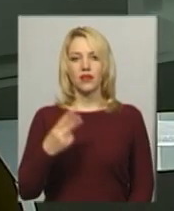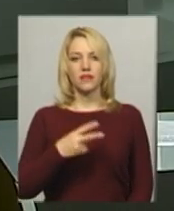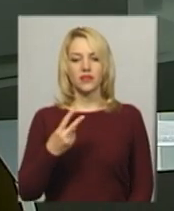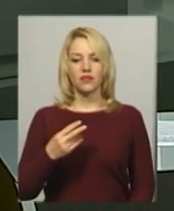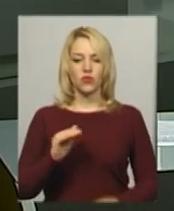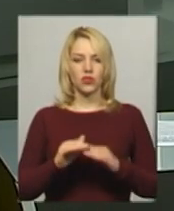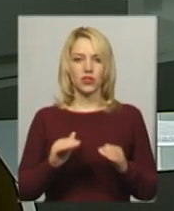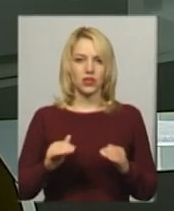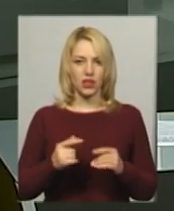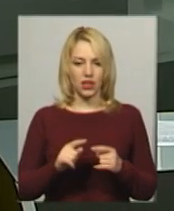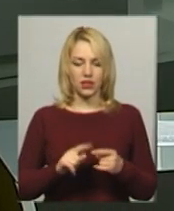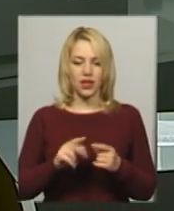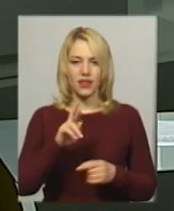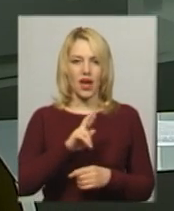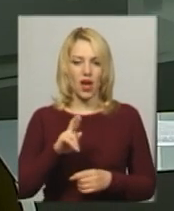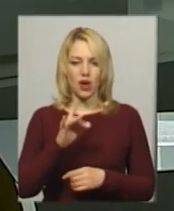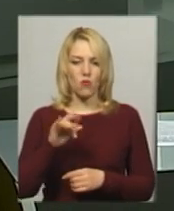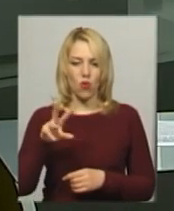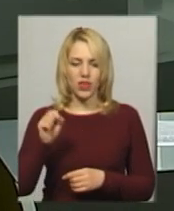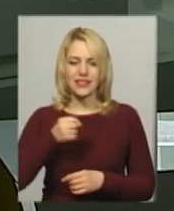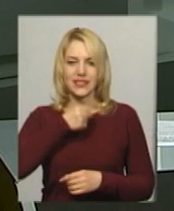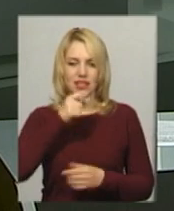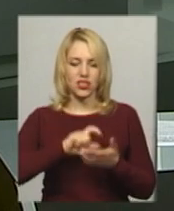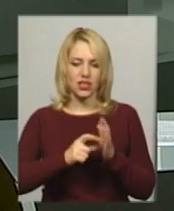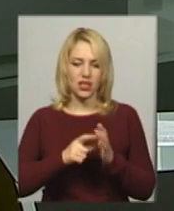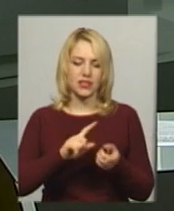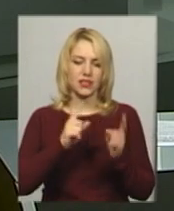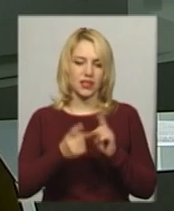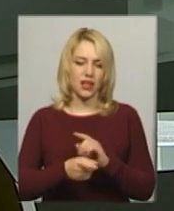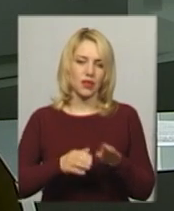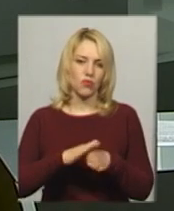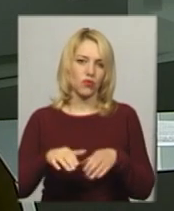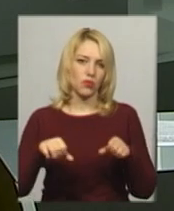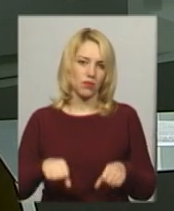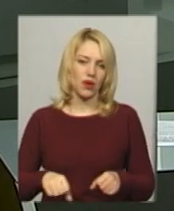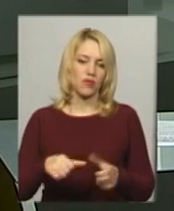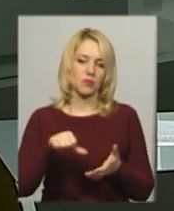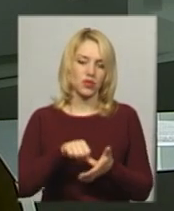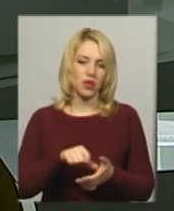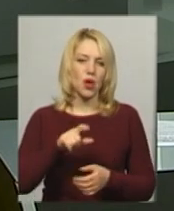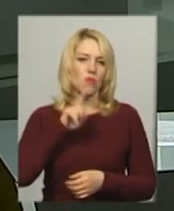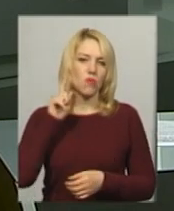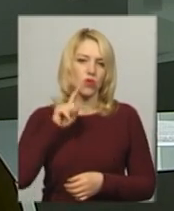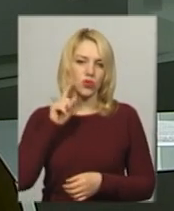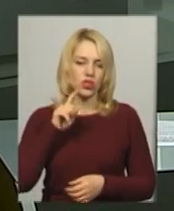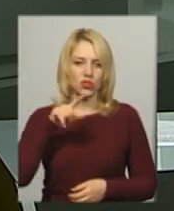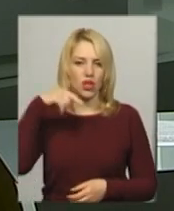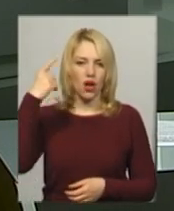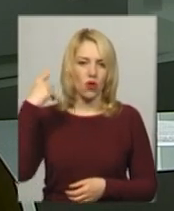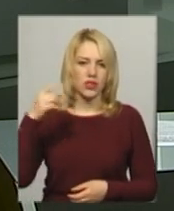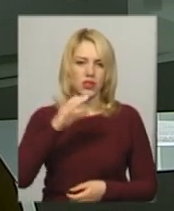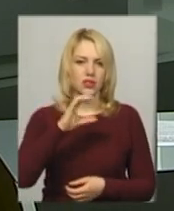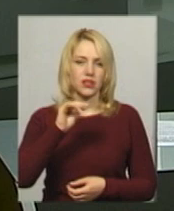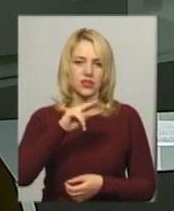22 ярмолинецьких старшокласників сьогодні стали повноправними членами організації «Молодіжна козацька Січ Ярмолинеччини»